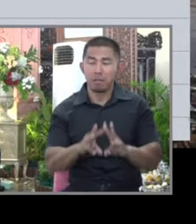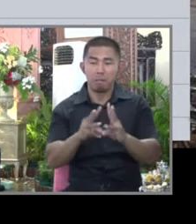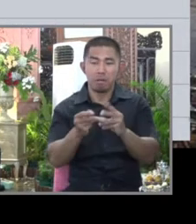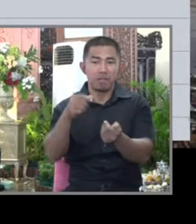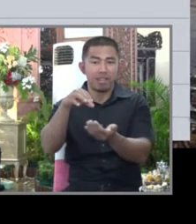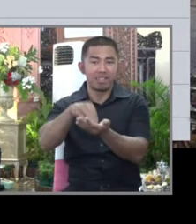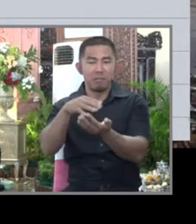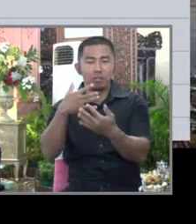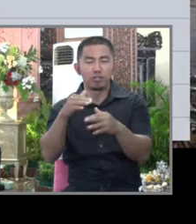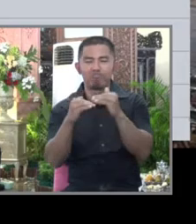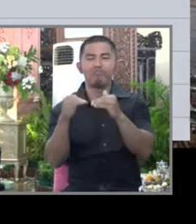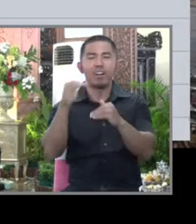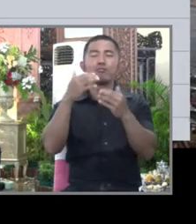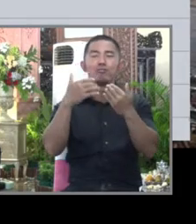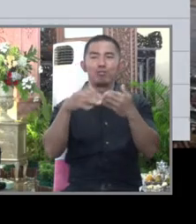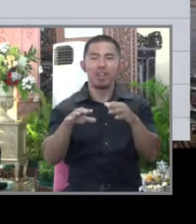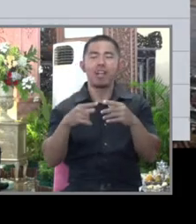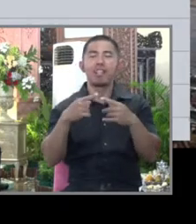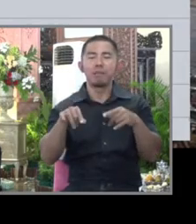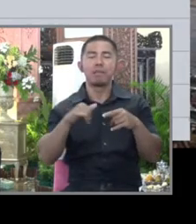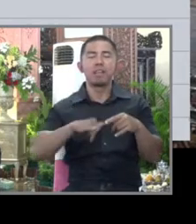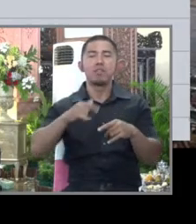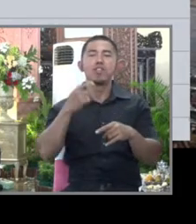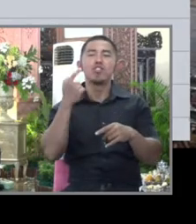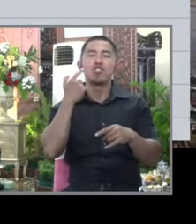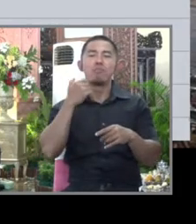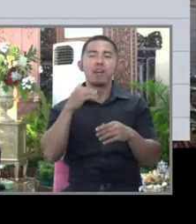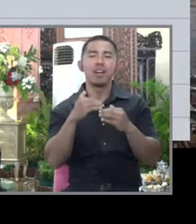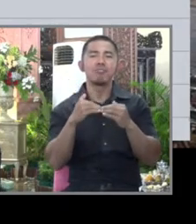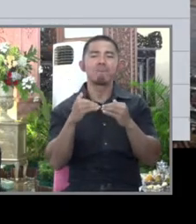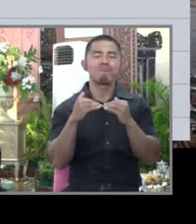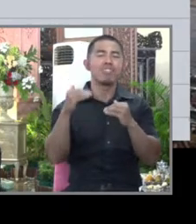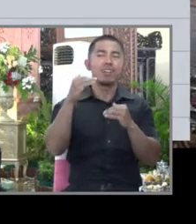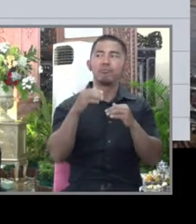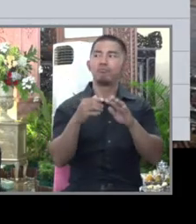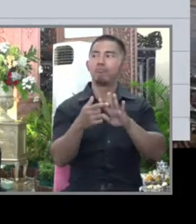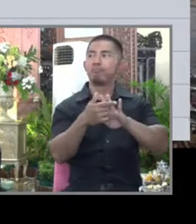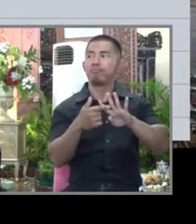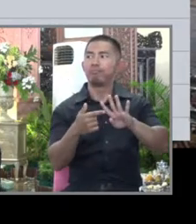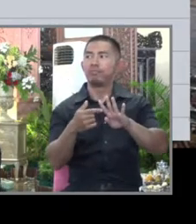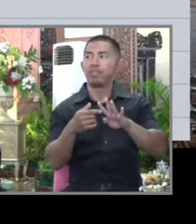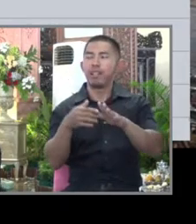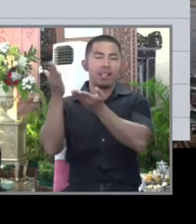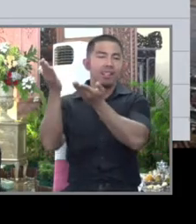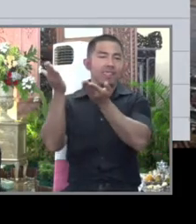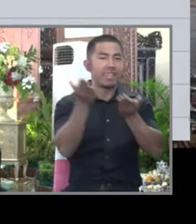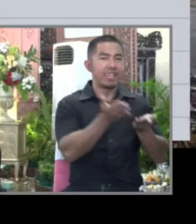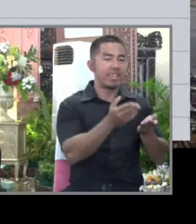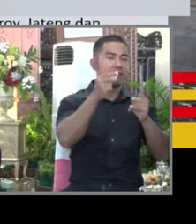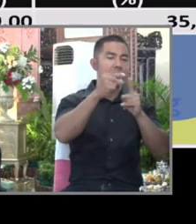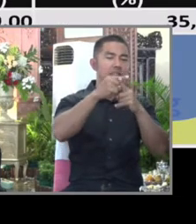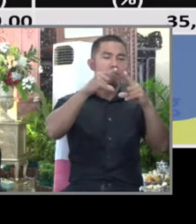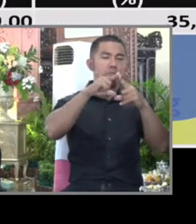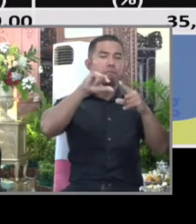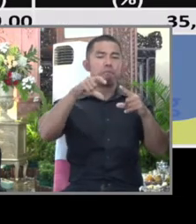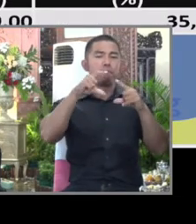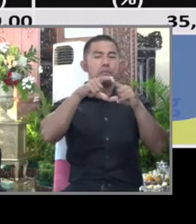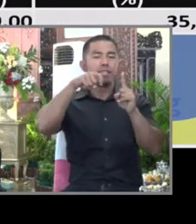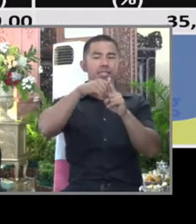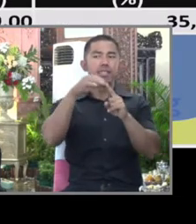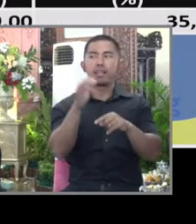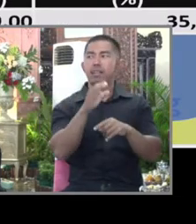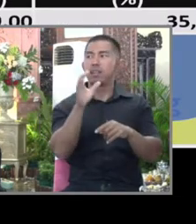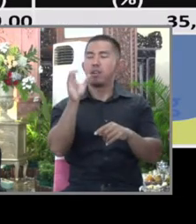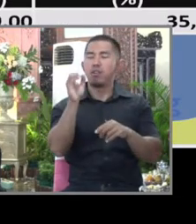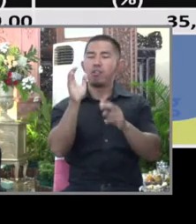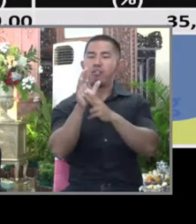sudah dikembangkan Hai Namun kami sudah kami kembangkan cukup lama yaitu layanan pajak daerah online ini diantaranya adalah